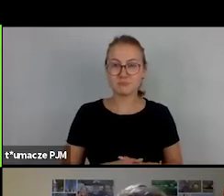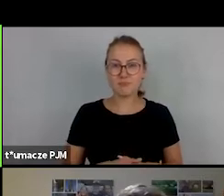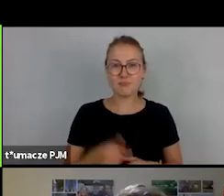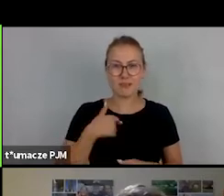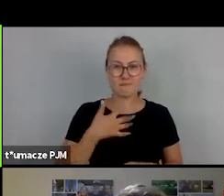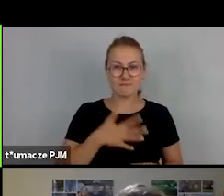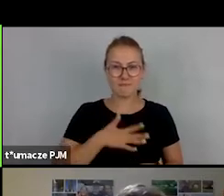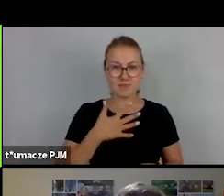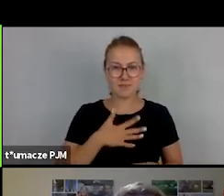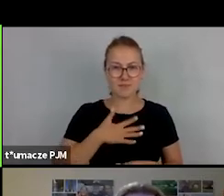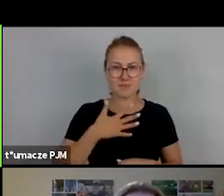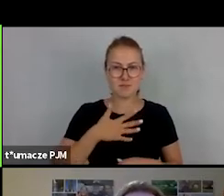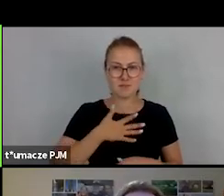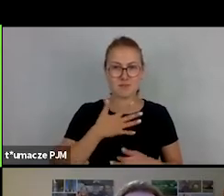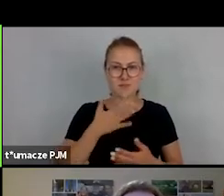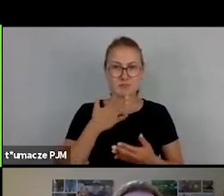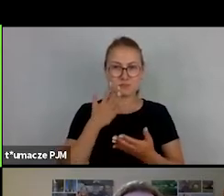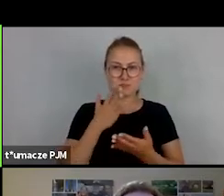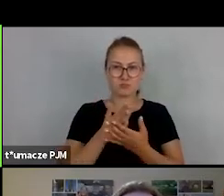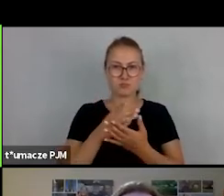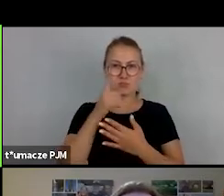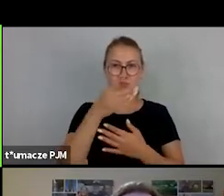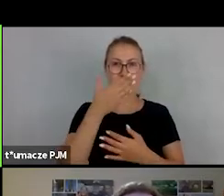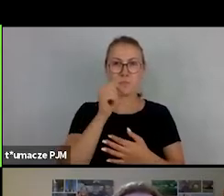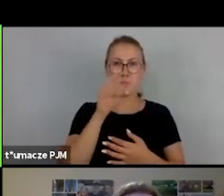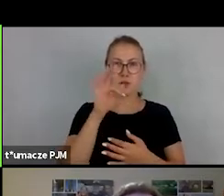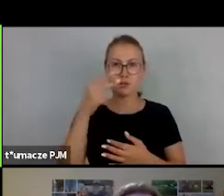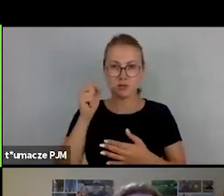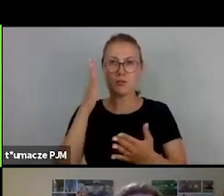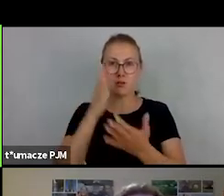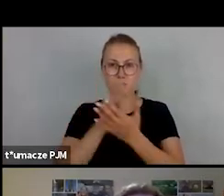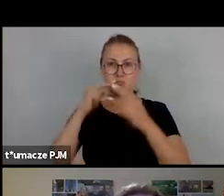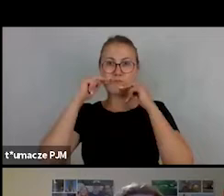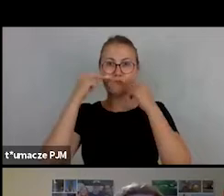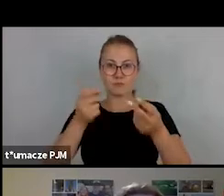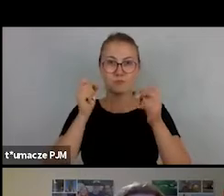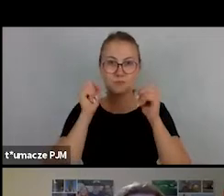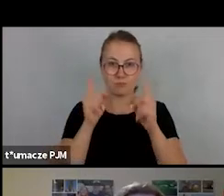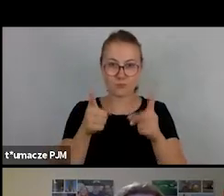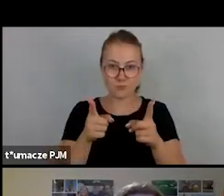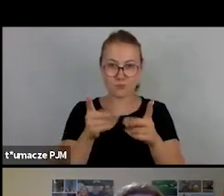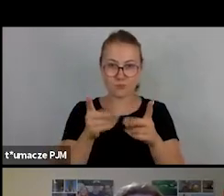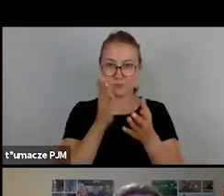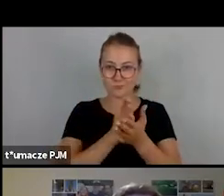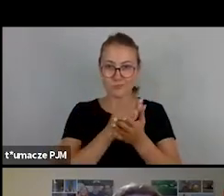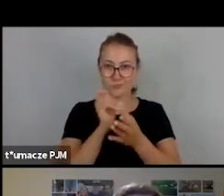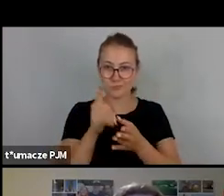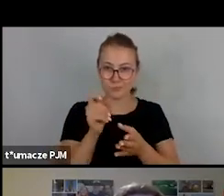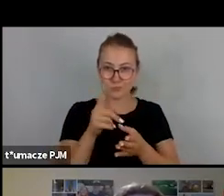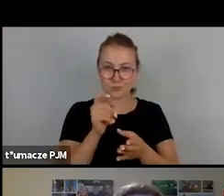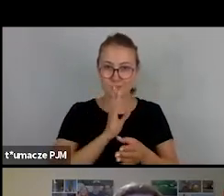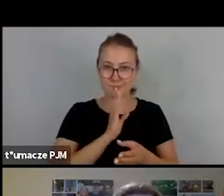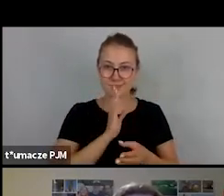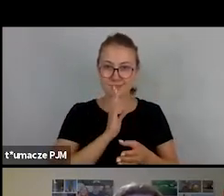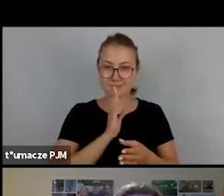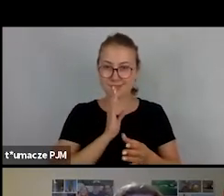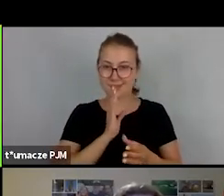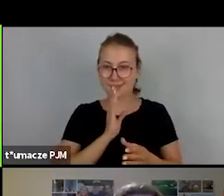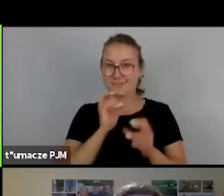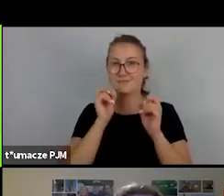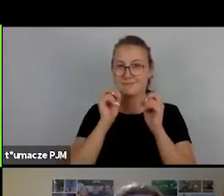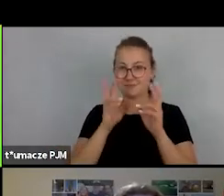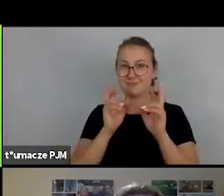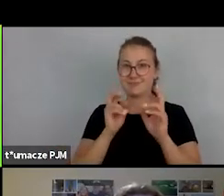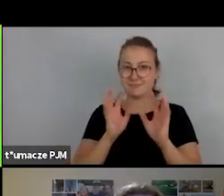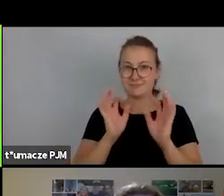Wydaje mi się, że Martyna już jest z nami. Tak? Dzięki. Okej. Jeśli